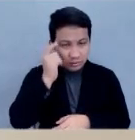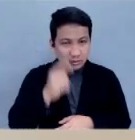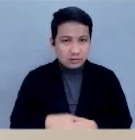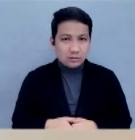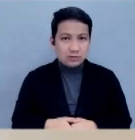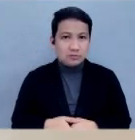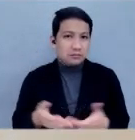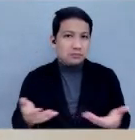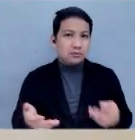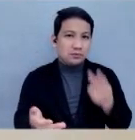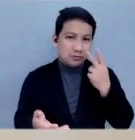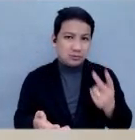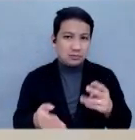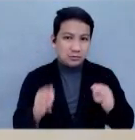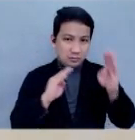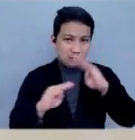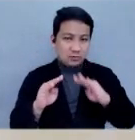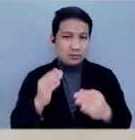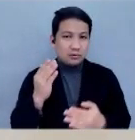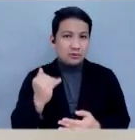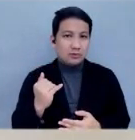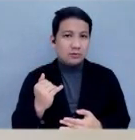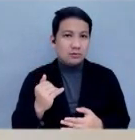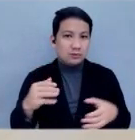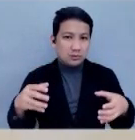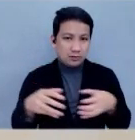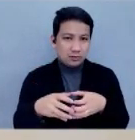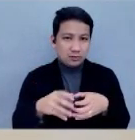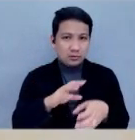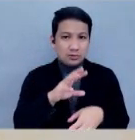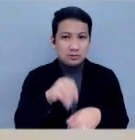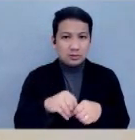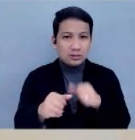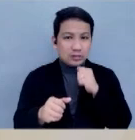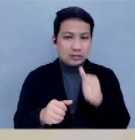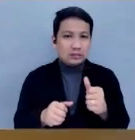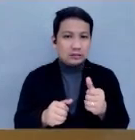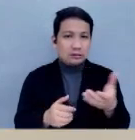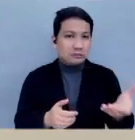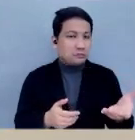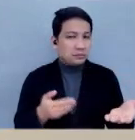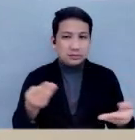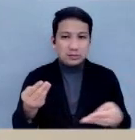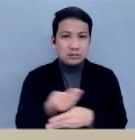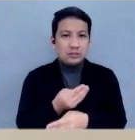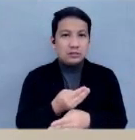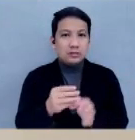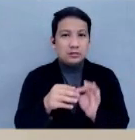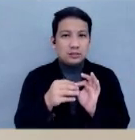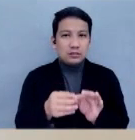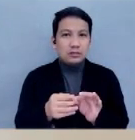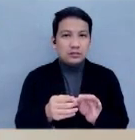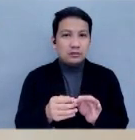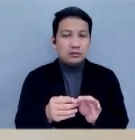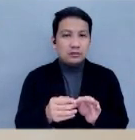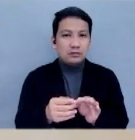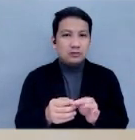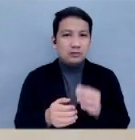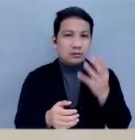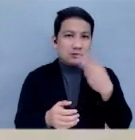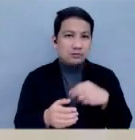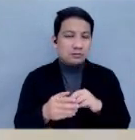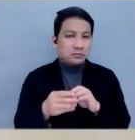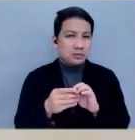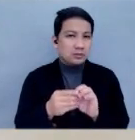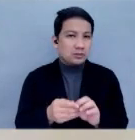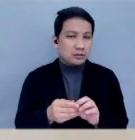kaming problema sapagkat ito naman consolidation na hindi naman timano mag-modernize. Hindi isang magandang